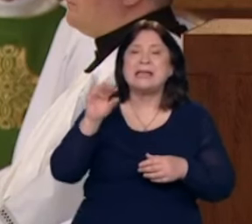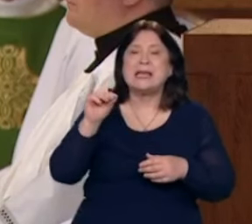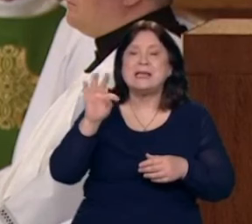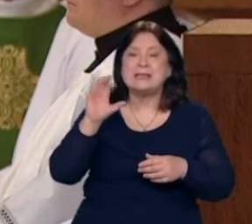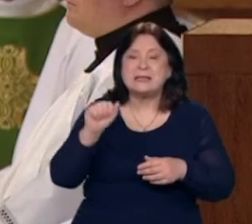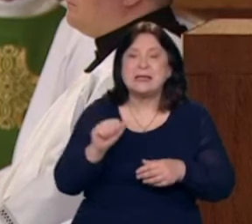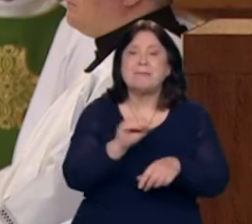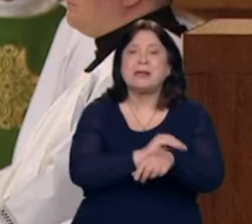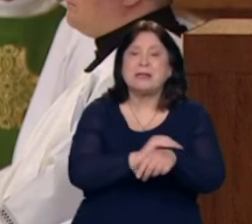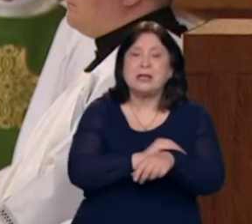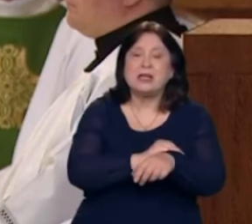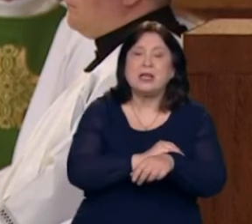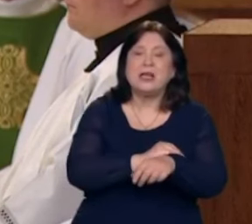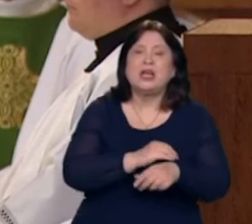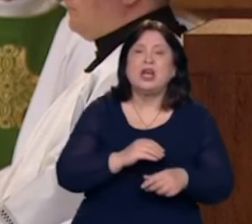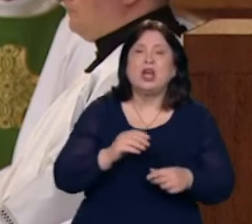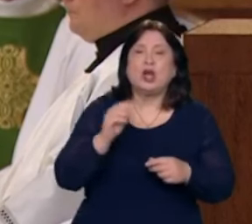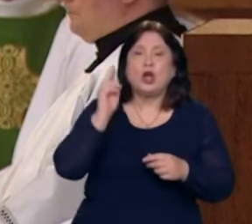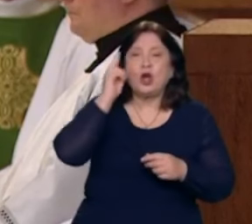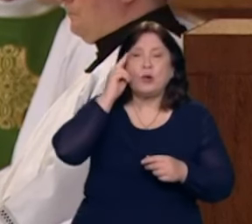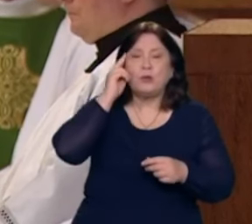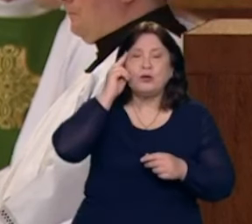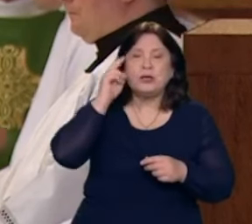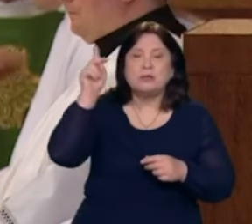materialisty sowieckiego